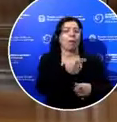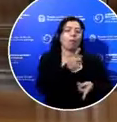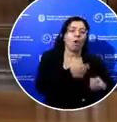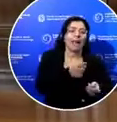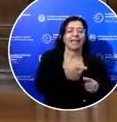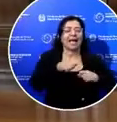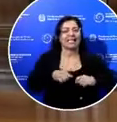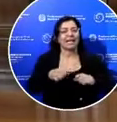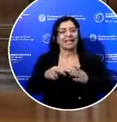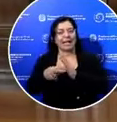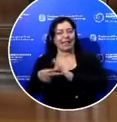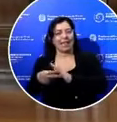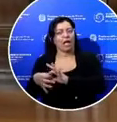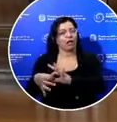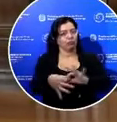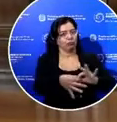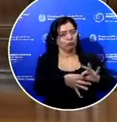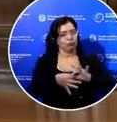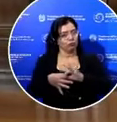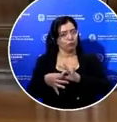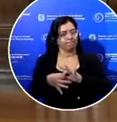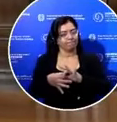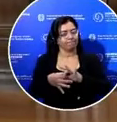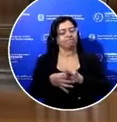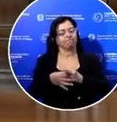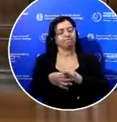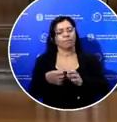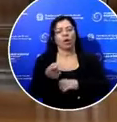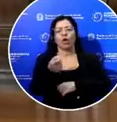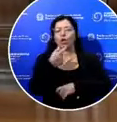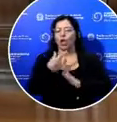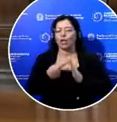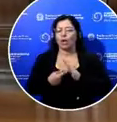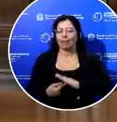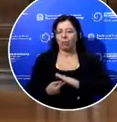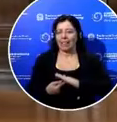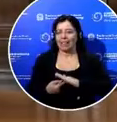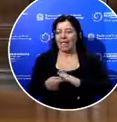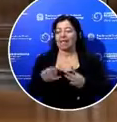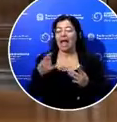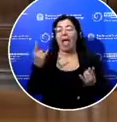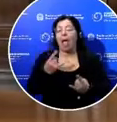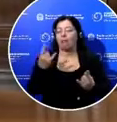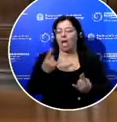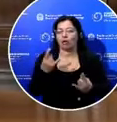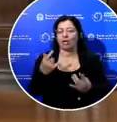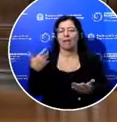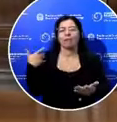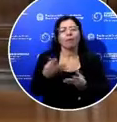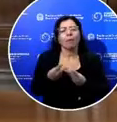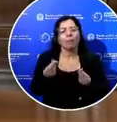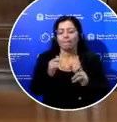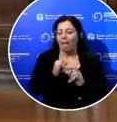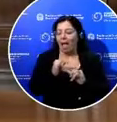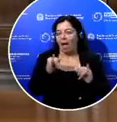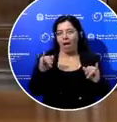e tecnica. Quella della tossicodipendenza è un'emergenza mai svanita dalle nostre